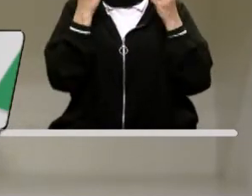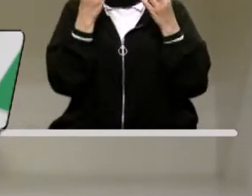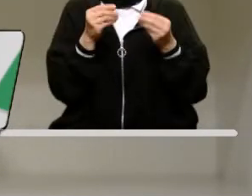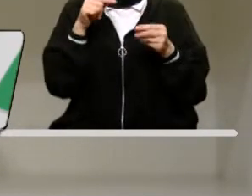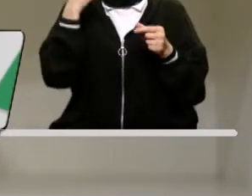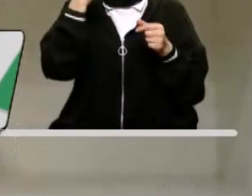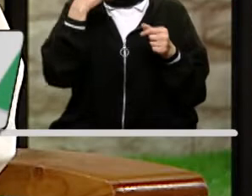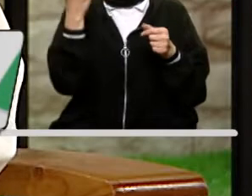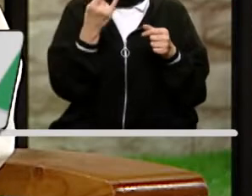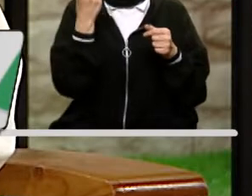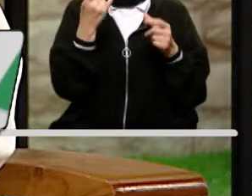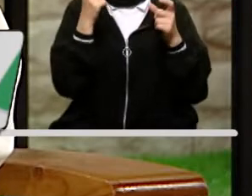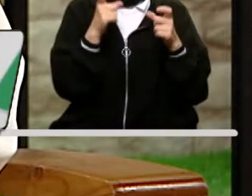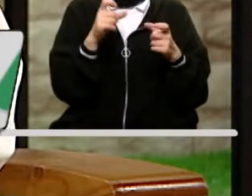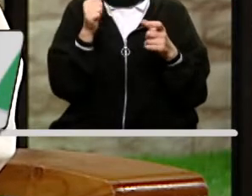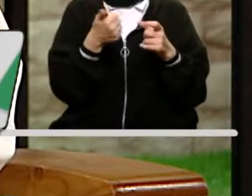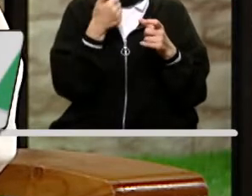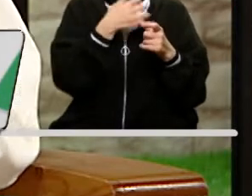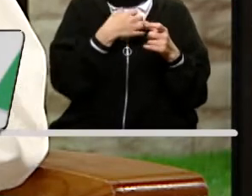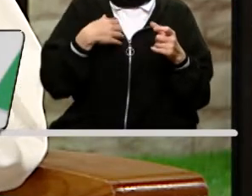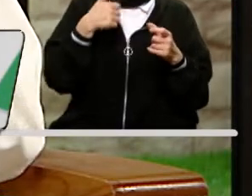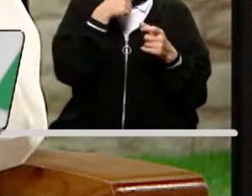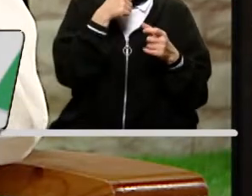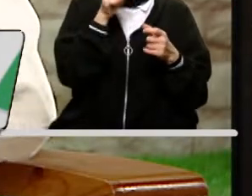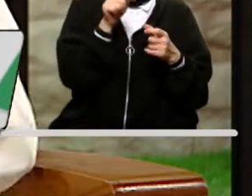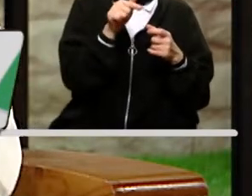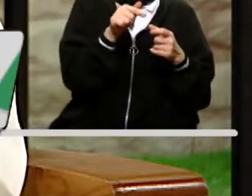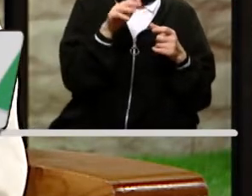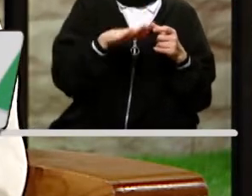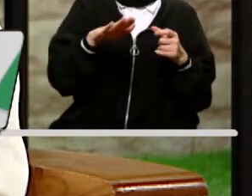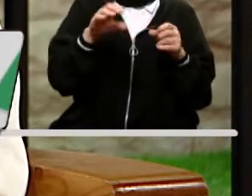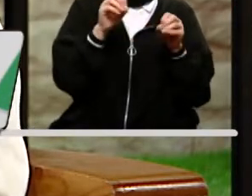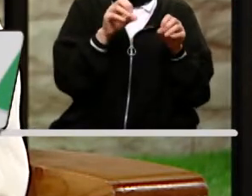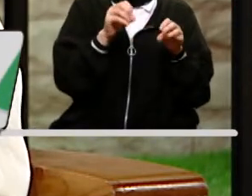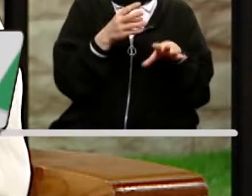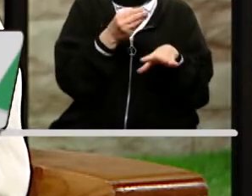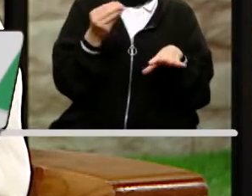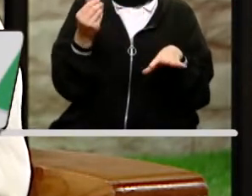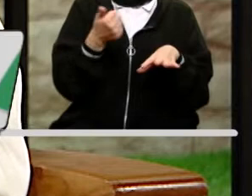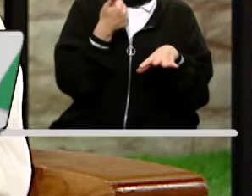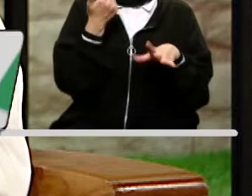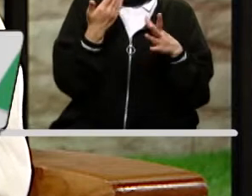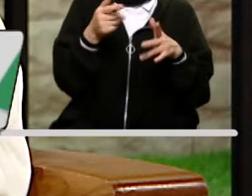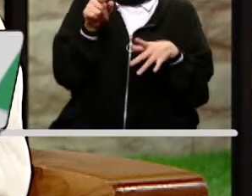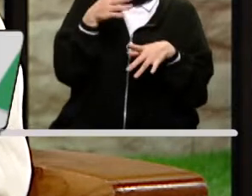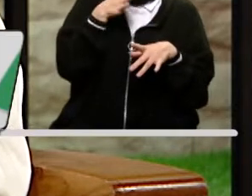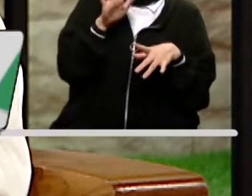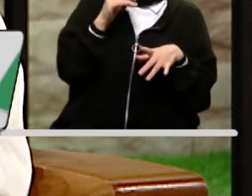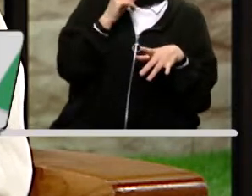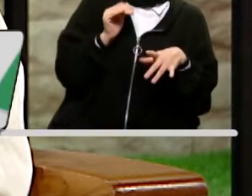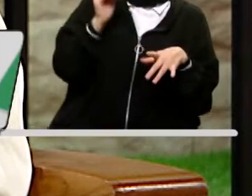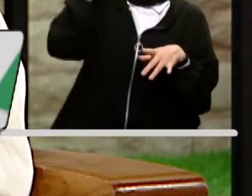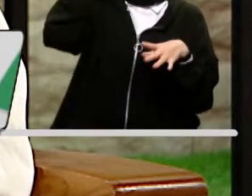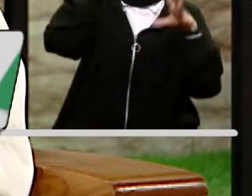geliştirmek? Anne babanın tutumları evet burada çok önemli. Onu orada yönlendireceğiz. Hadi oradan ya. Sen de bilmezsin. Büyüyünce öğrenirsin.